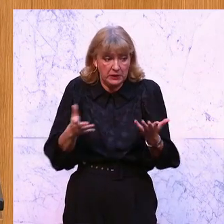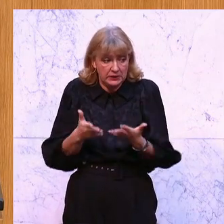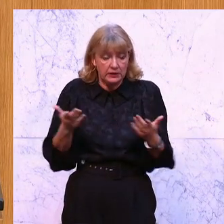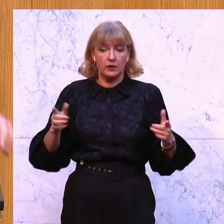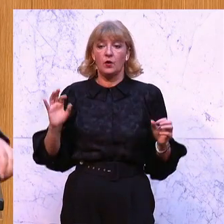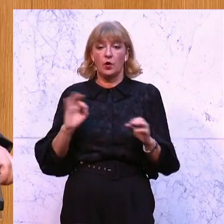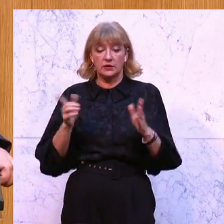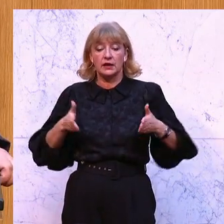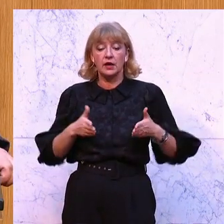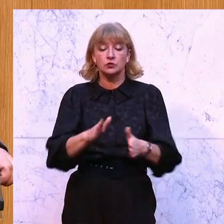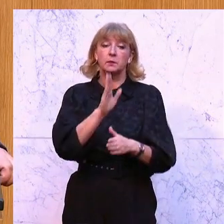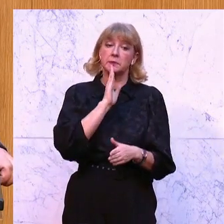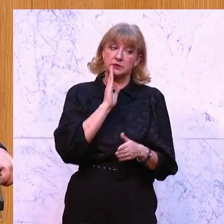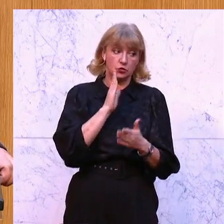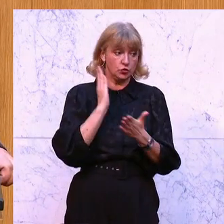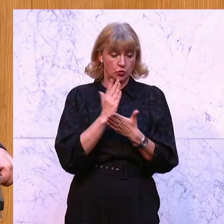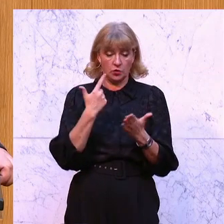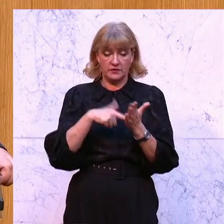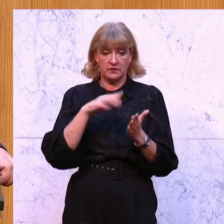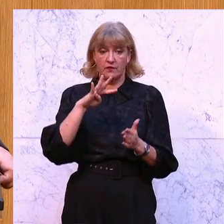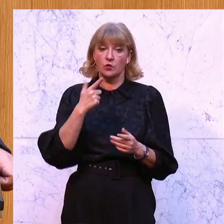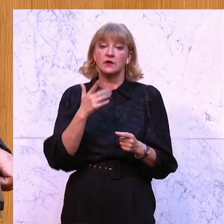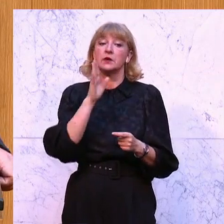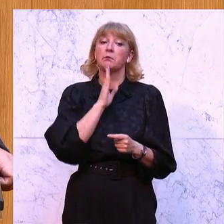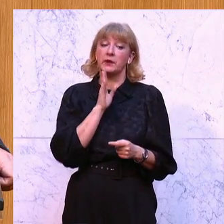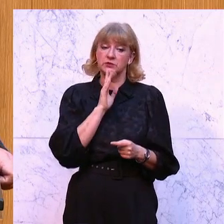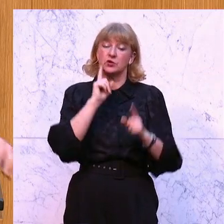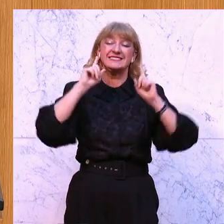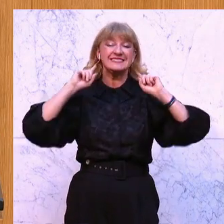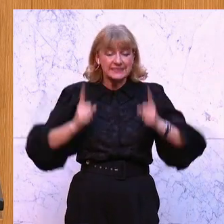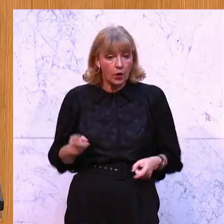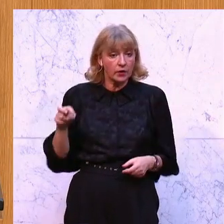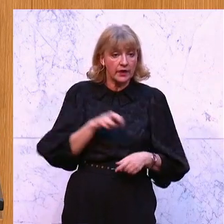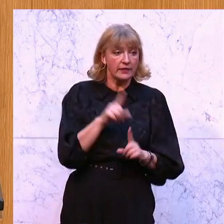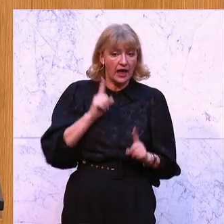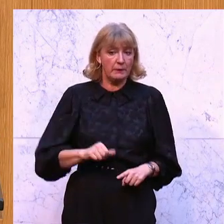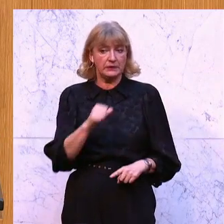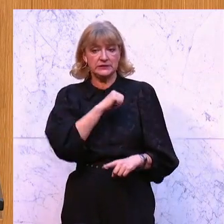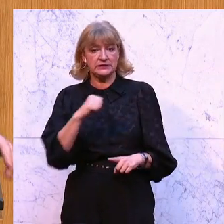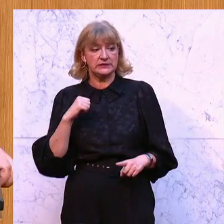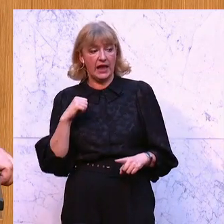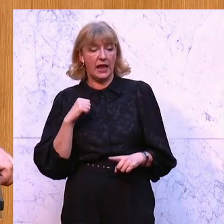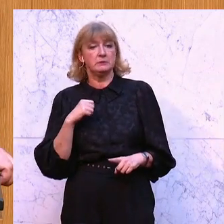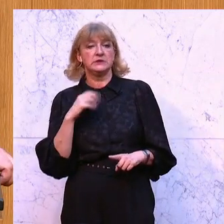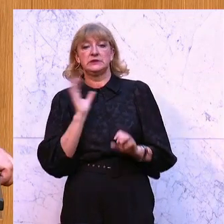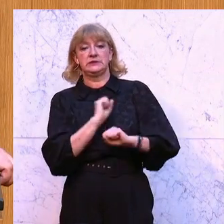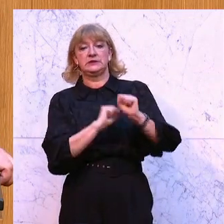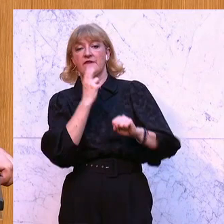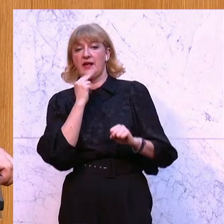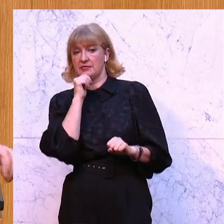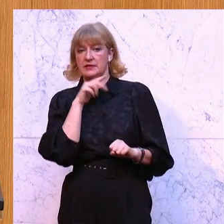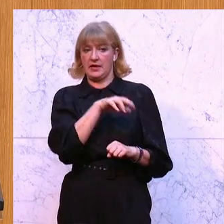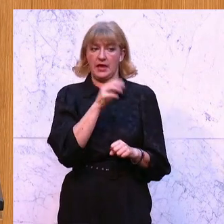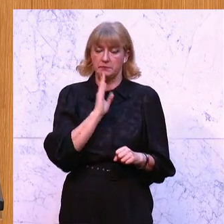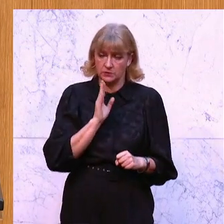jene Korridorpensionistinnen, die bereits 2023 in Pension hätten gehen können, aber von sich aus den Pensionsantritt erhöht haben, und auch für